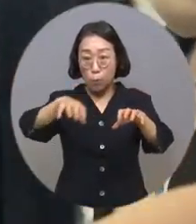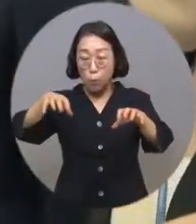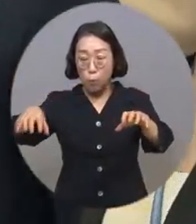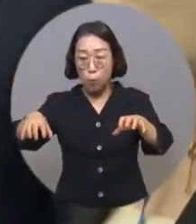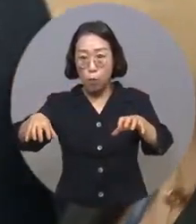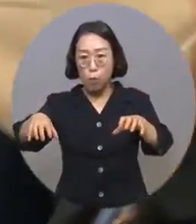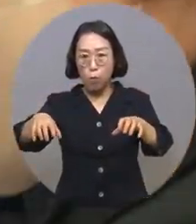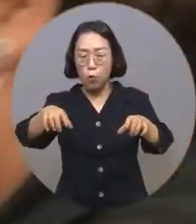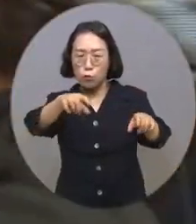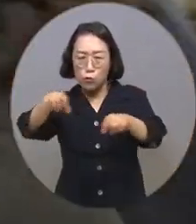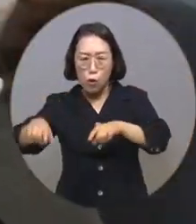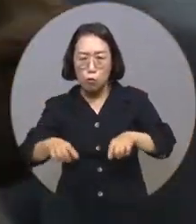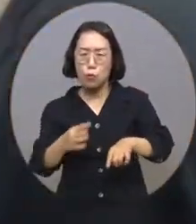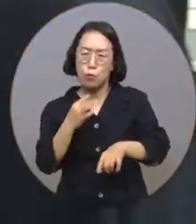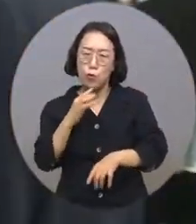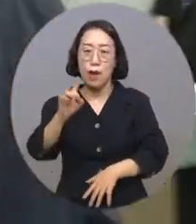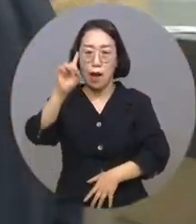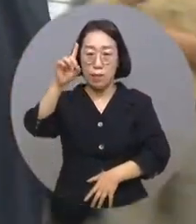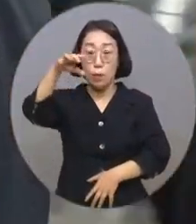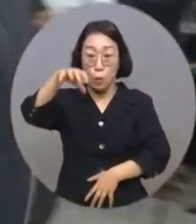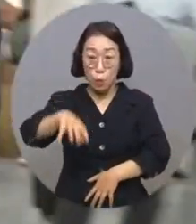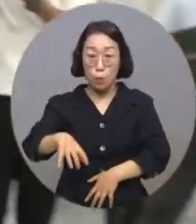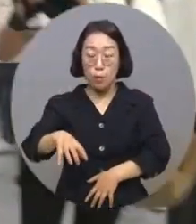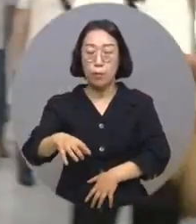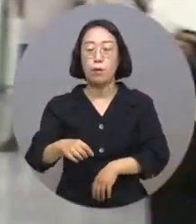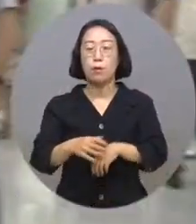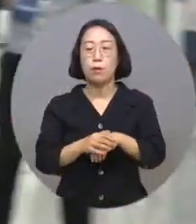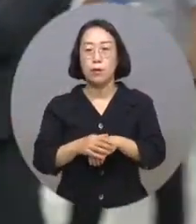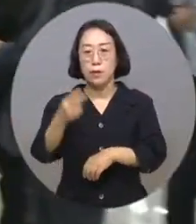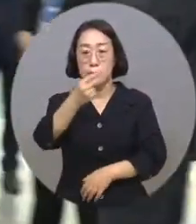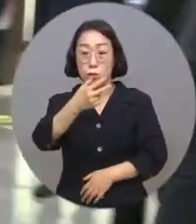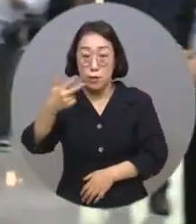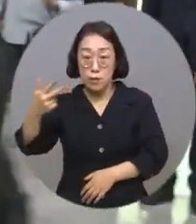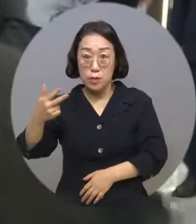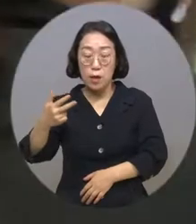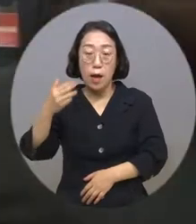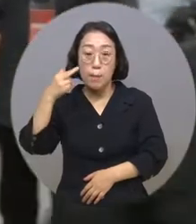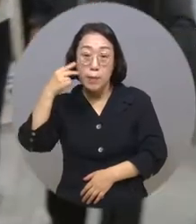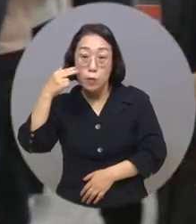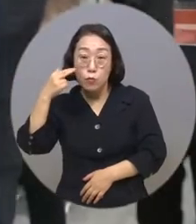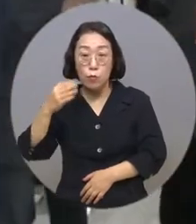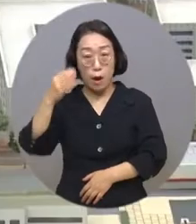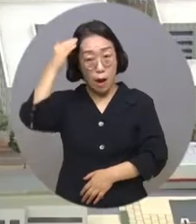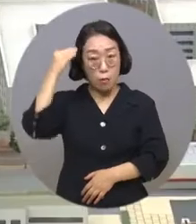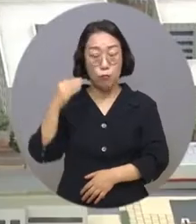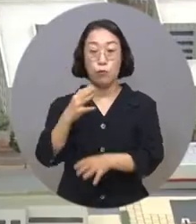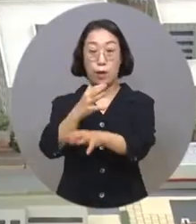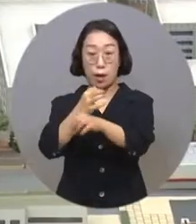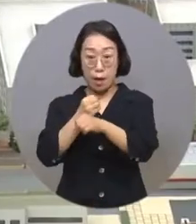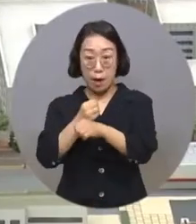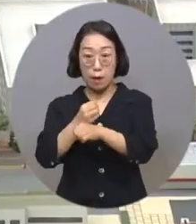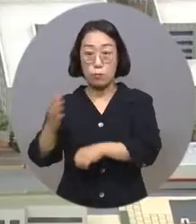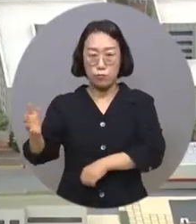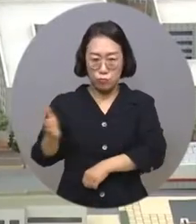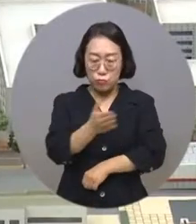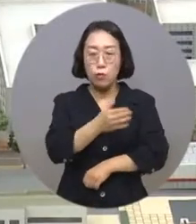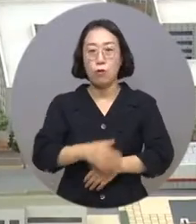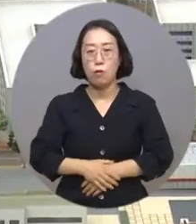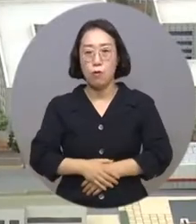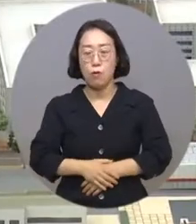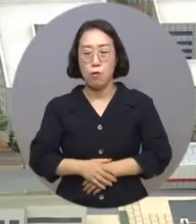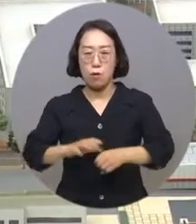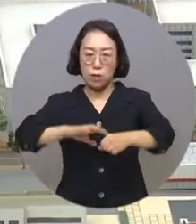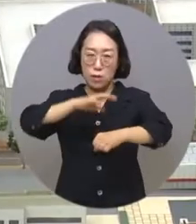유일한 식품 전문 산업단지로 2007년 한미 자유무역협정 이후 식품산업의 글로벌